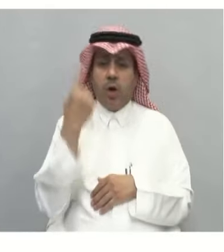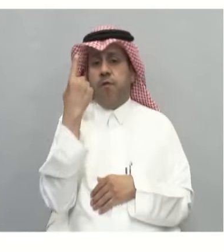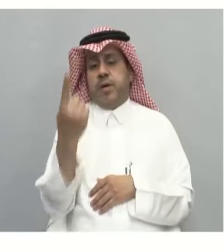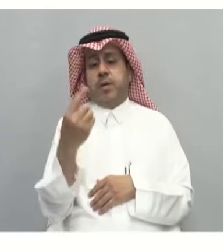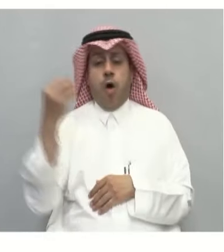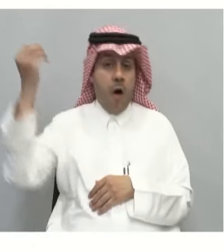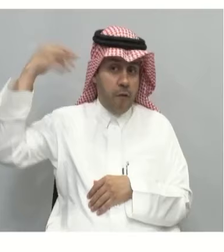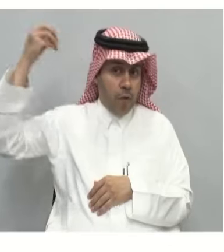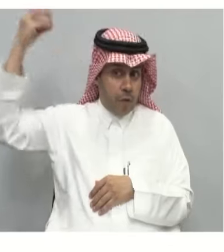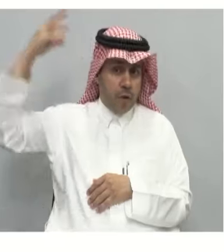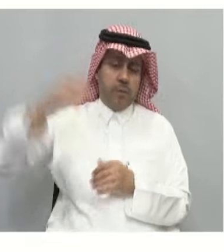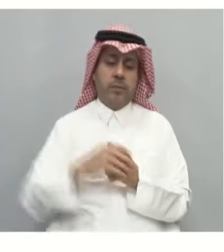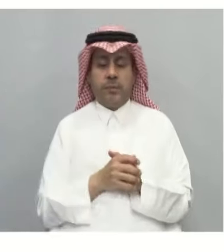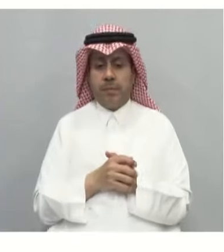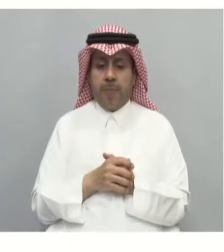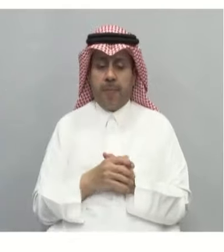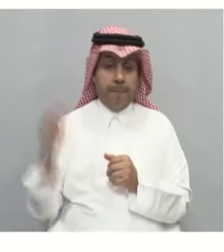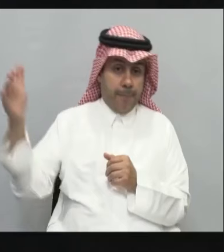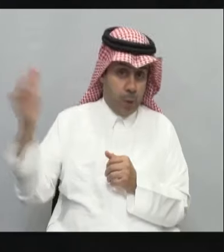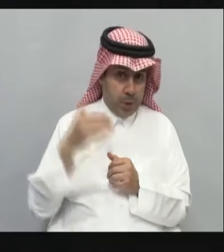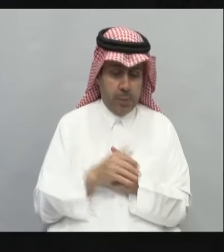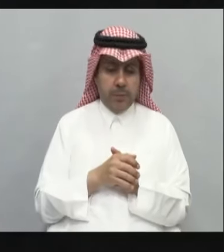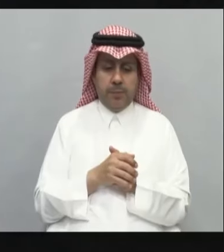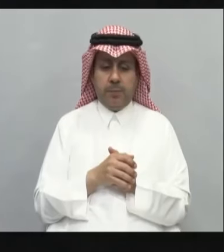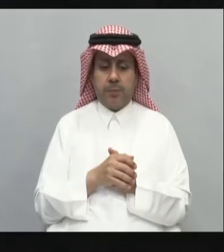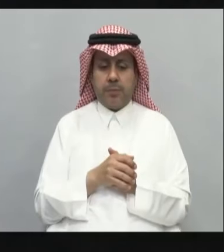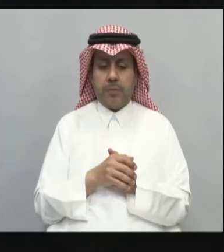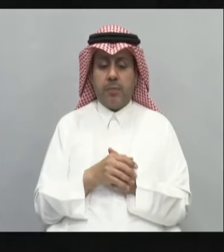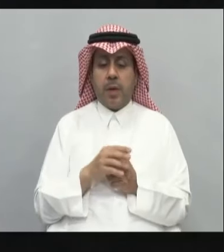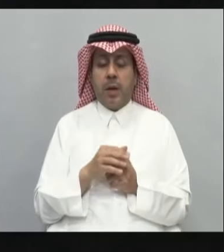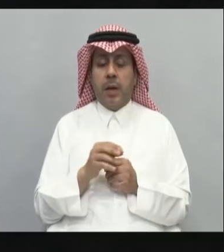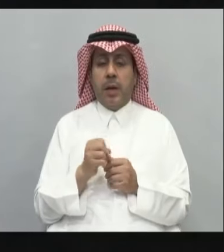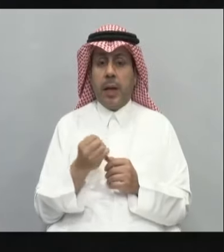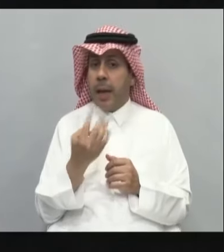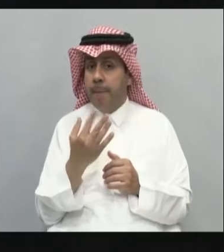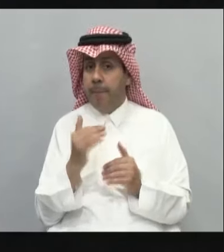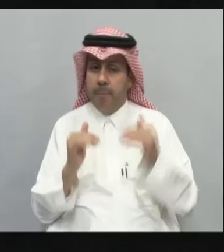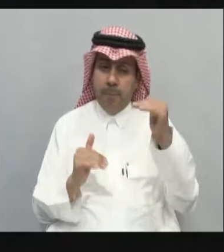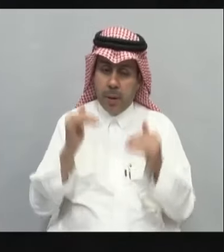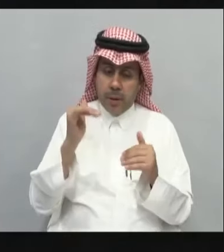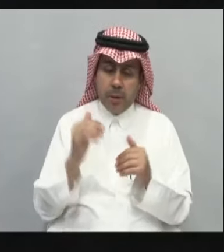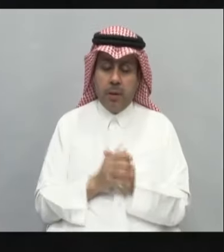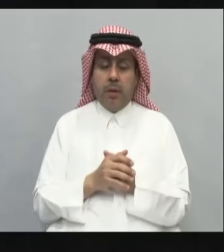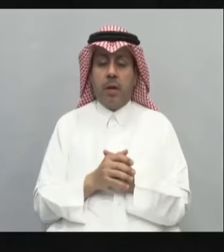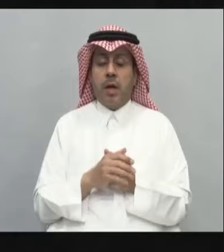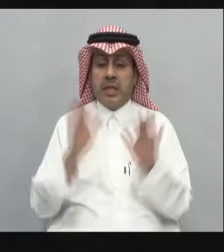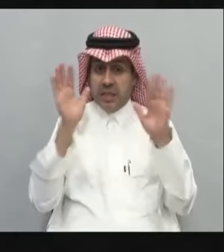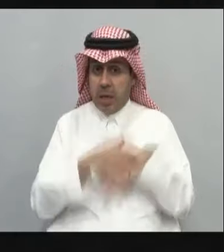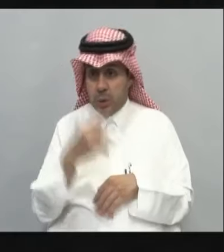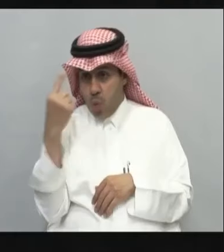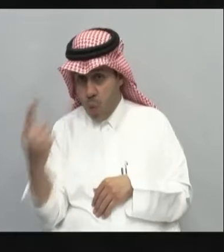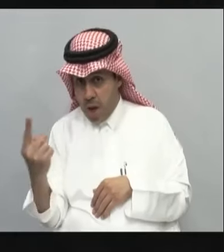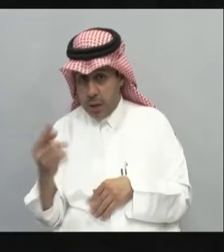الفرد وياتي معنا باذن الله تعالى كم المقدار في الاجر بين صلاه